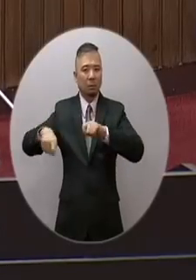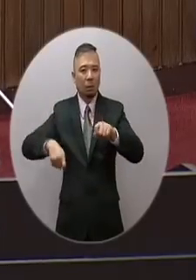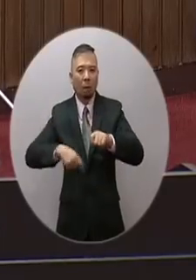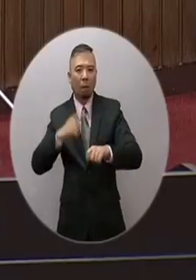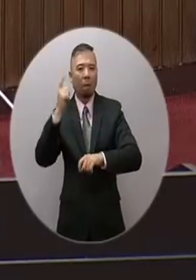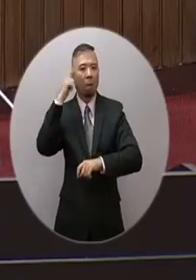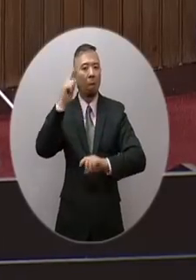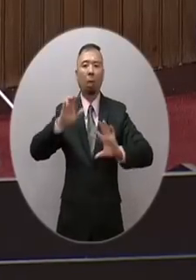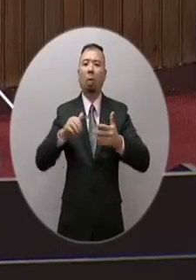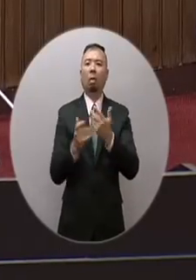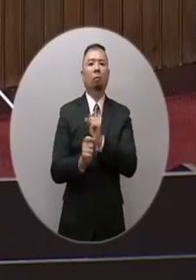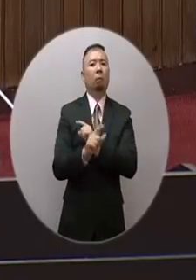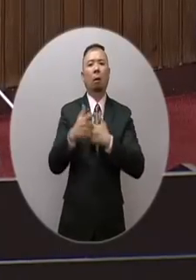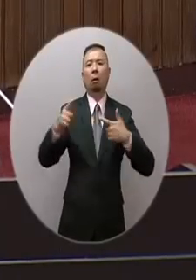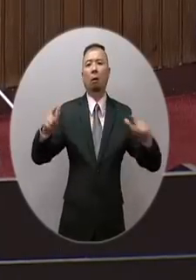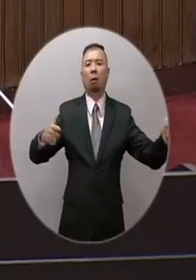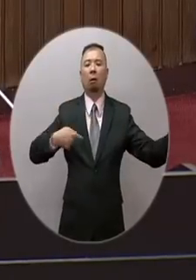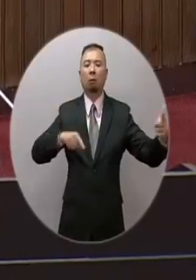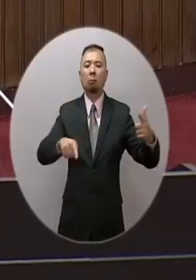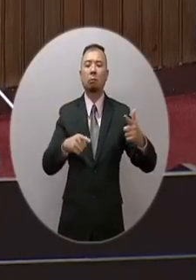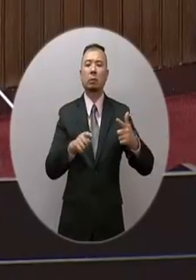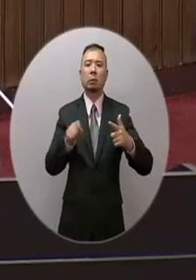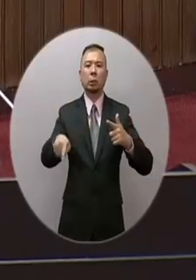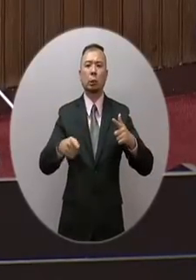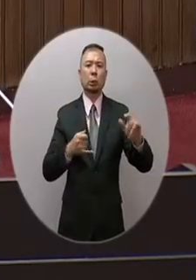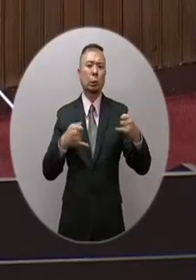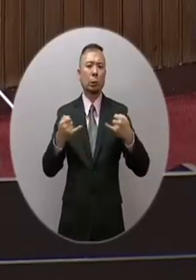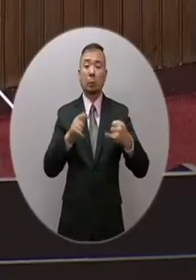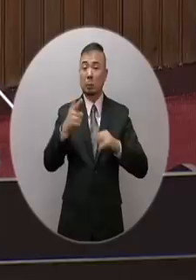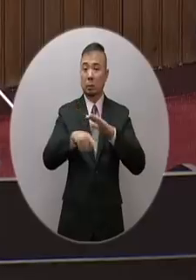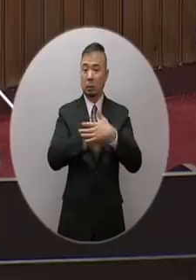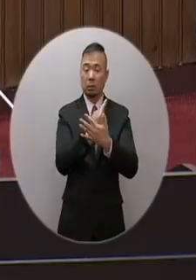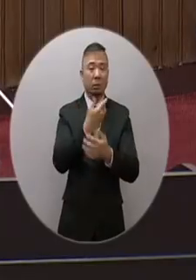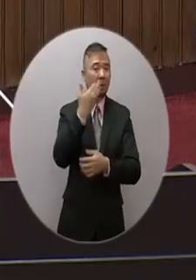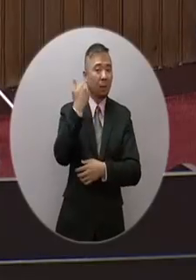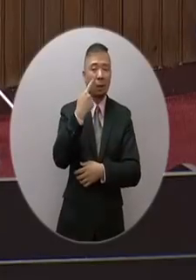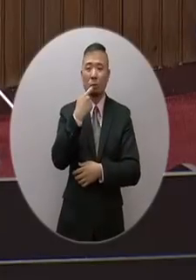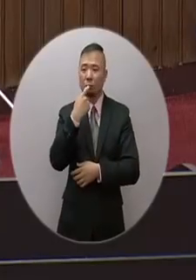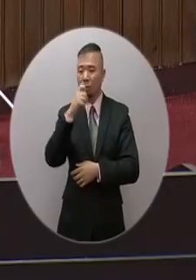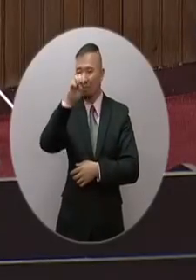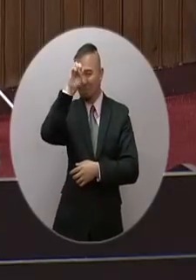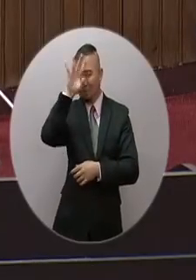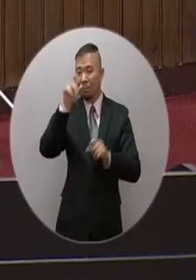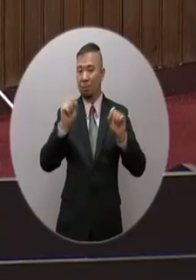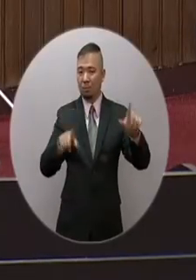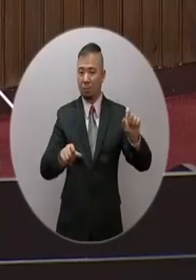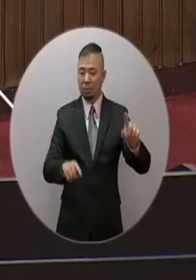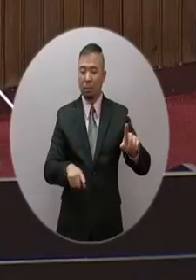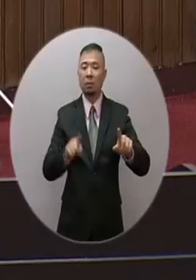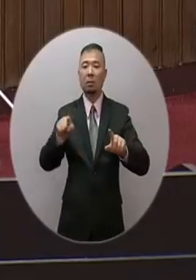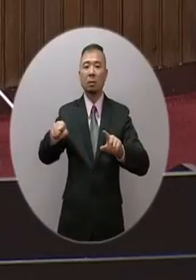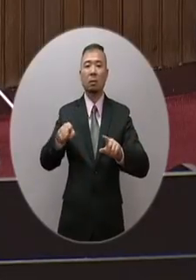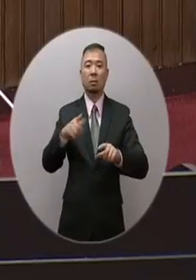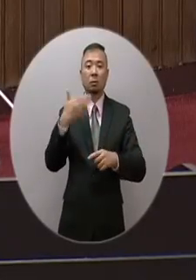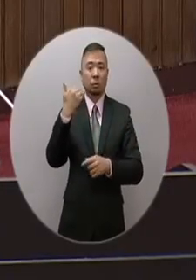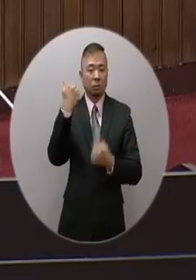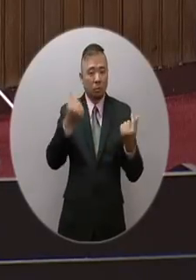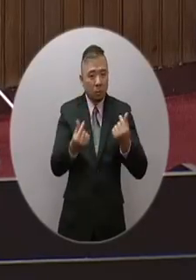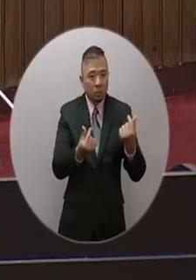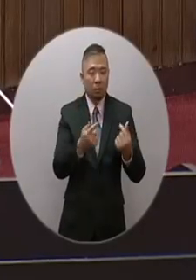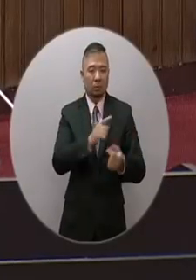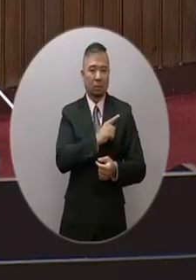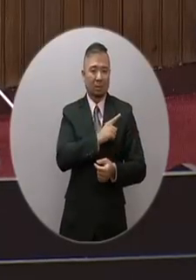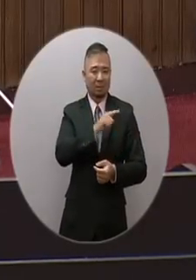裂、分歧，已经不只是蓝绿党派的分歧，即使各党派内部蓝